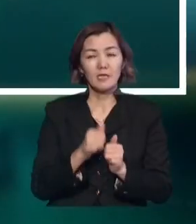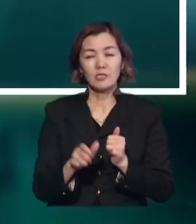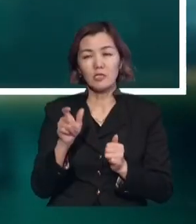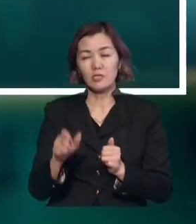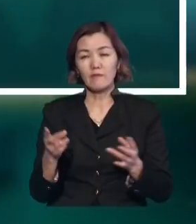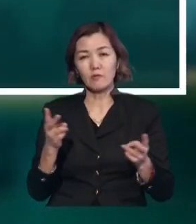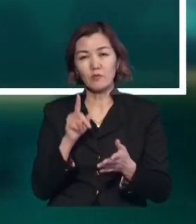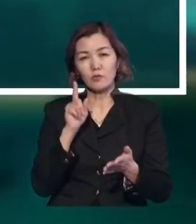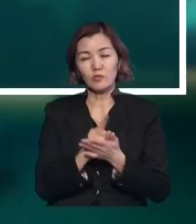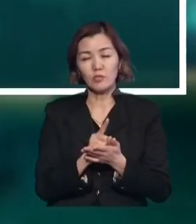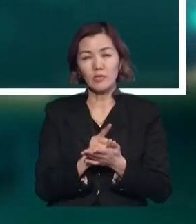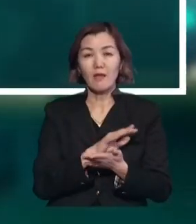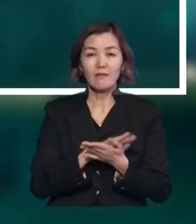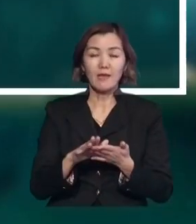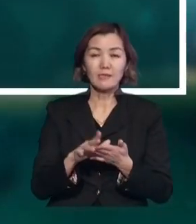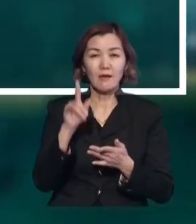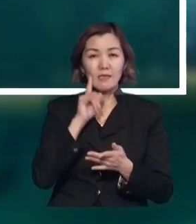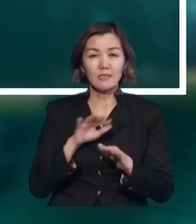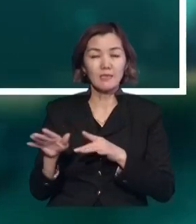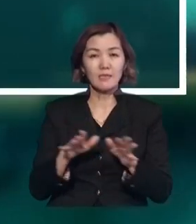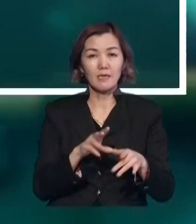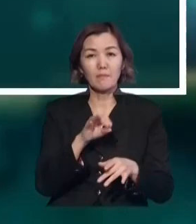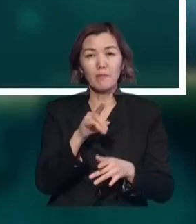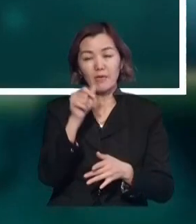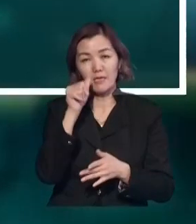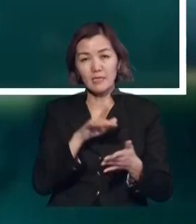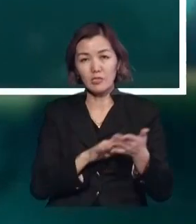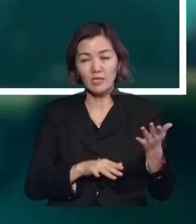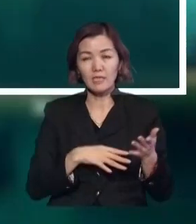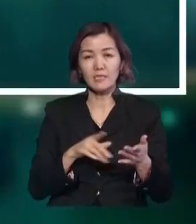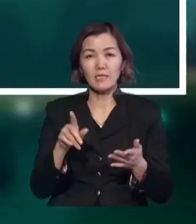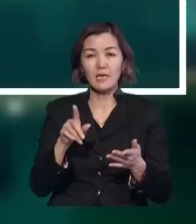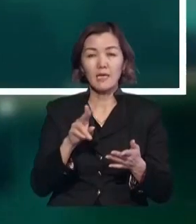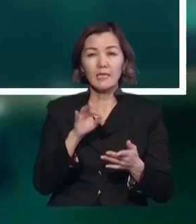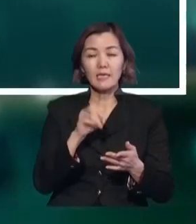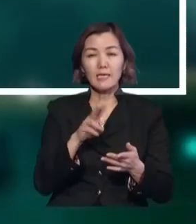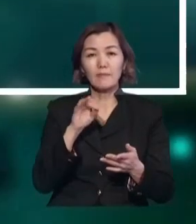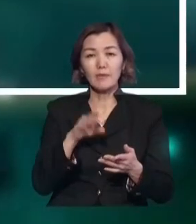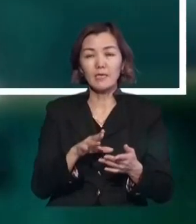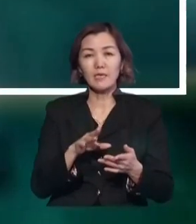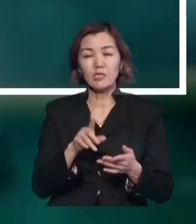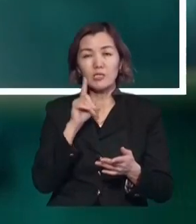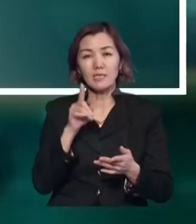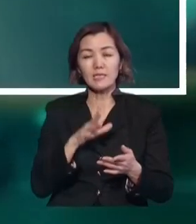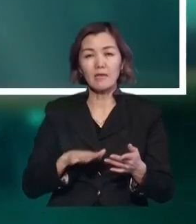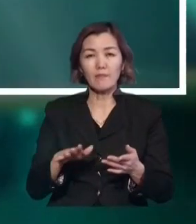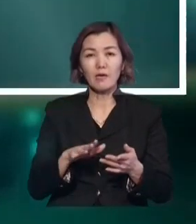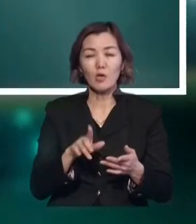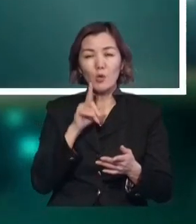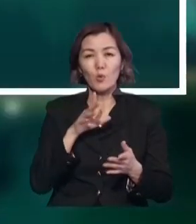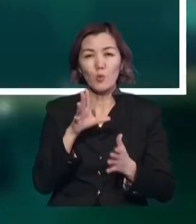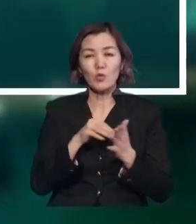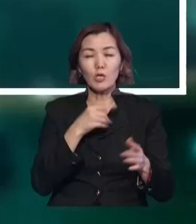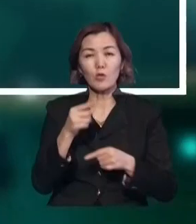Таза Қазақстан акциясы мамыр айына дейін жалғасады. Шара киелі мекен, жасыл аймақ, өнегелі ұрпақсында тақырыптар төңірегінде